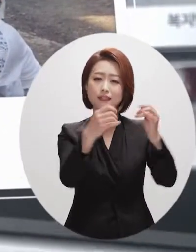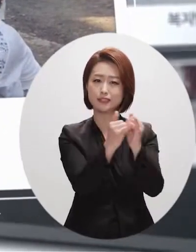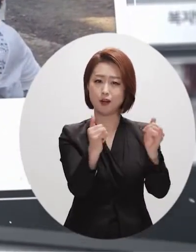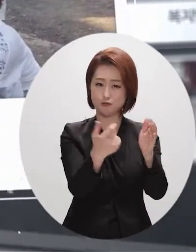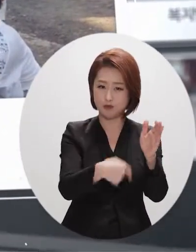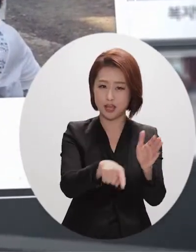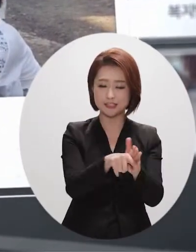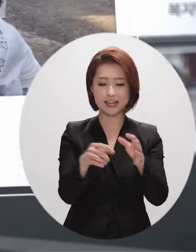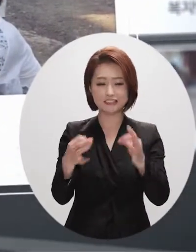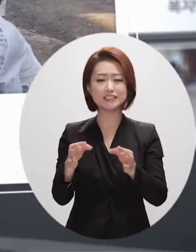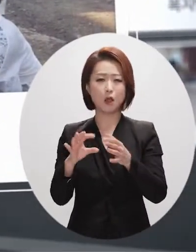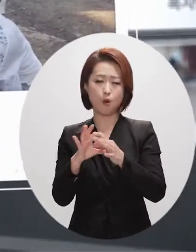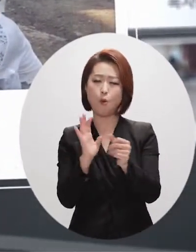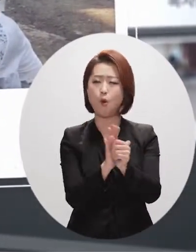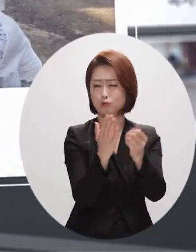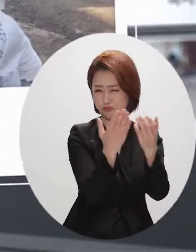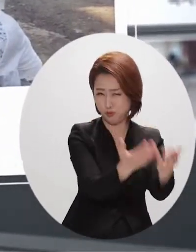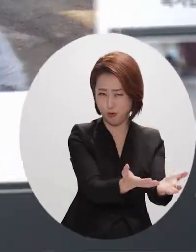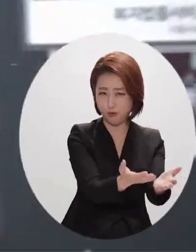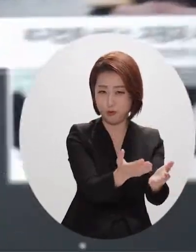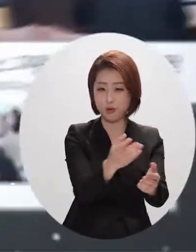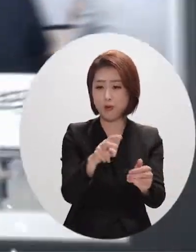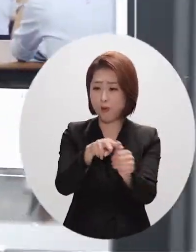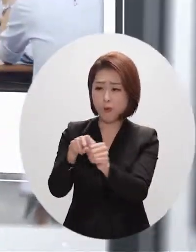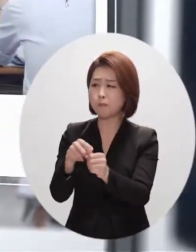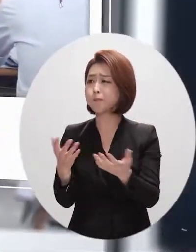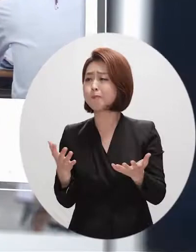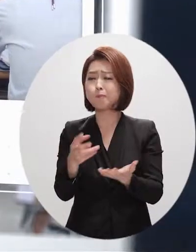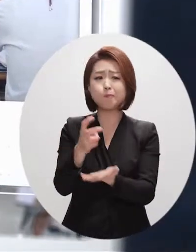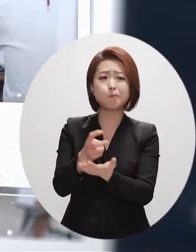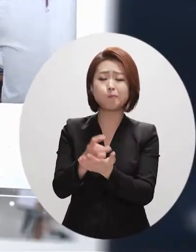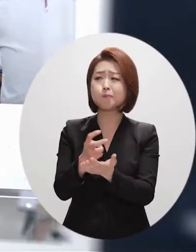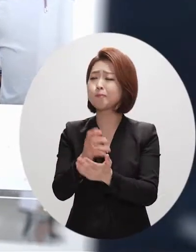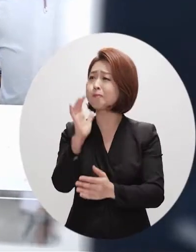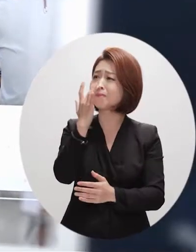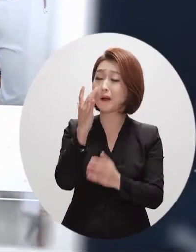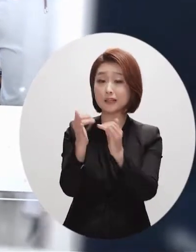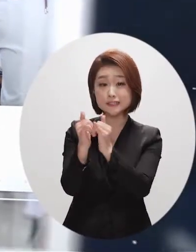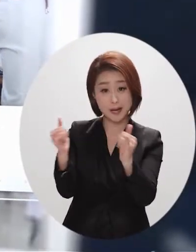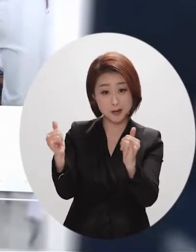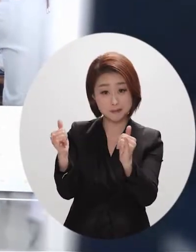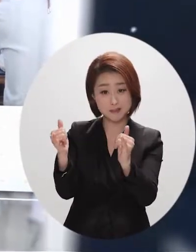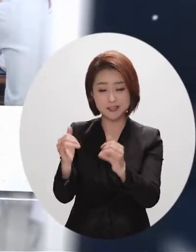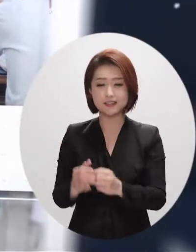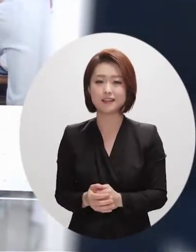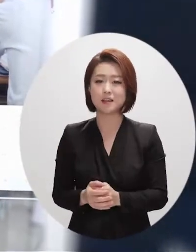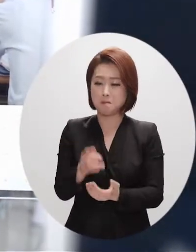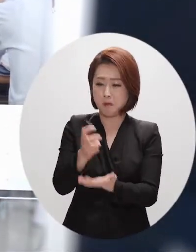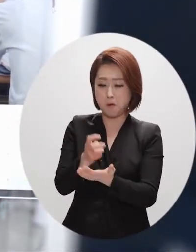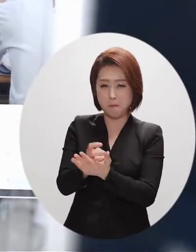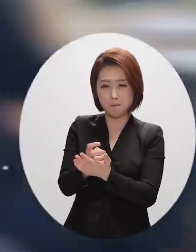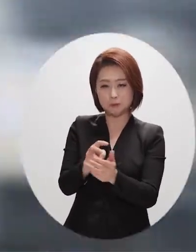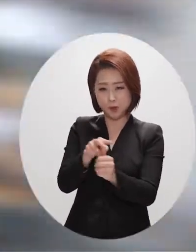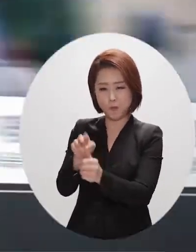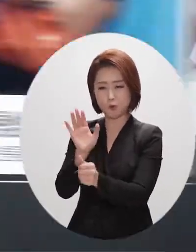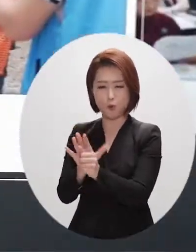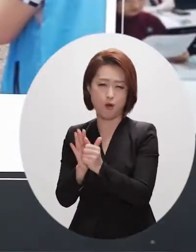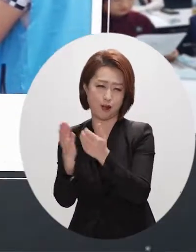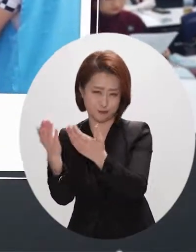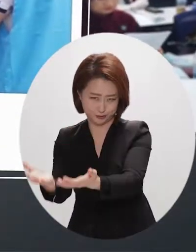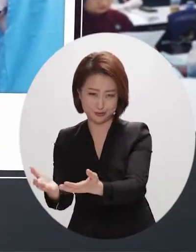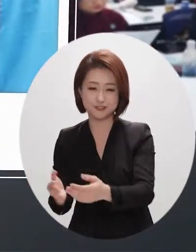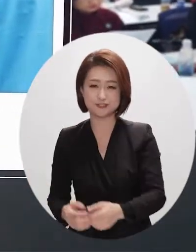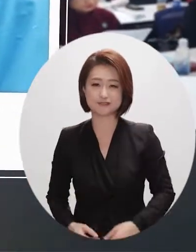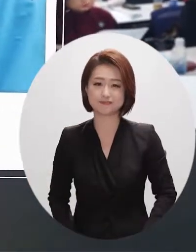금융복지 서비스를 정보가 없어 법적 권리를 누리지 못하는 시민들께는 법률 서비스를 제공하고 있습니다